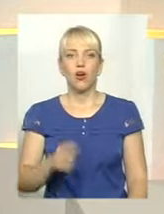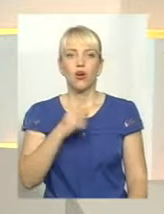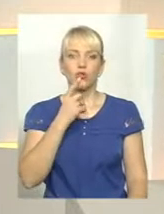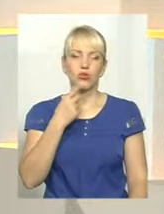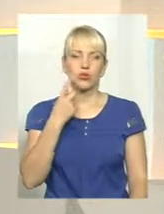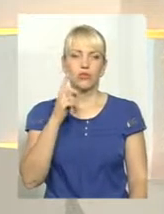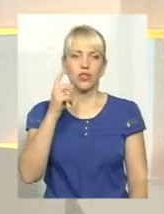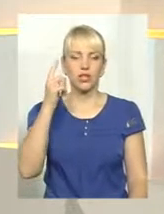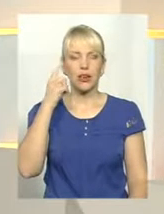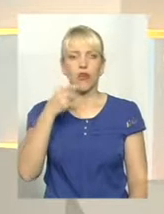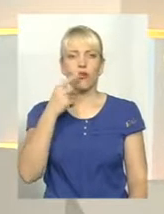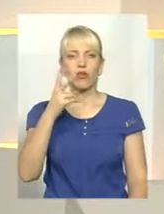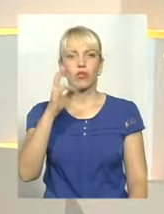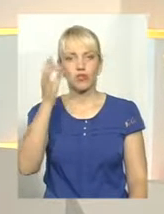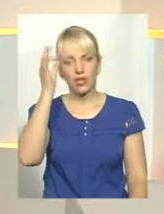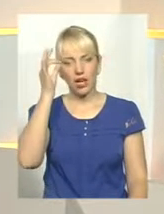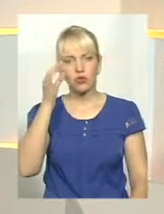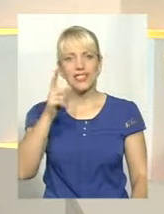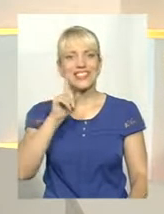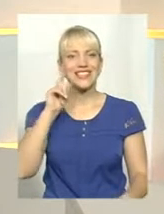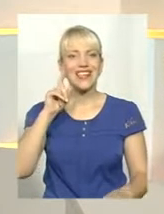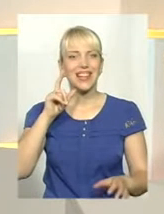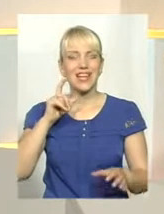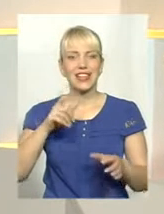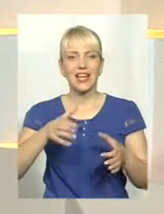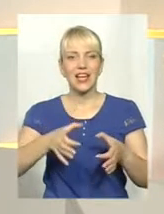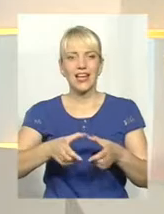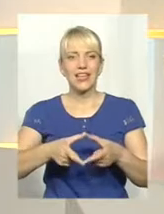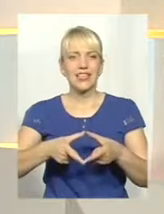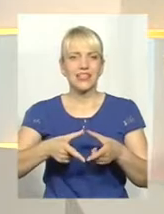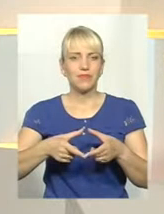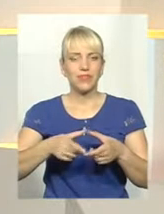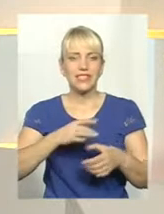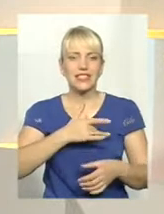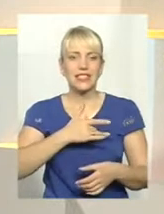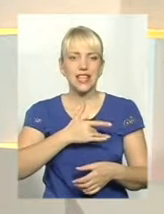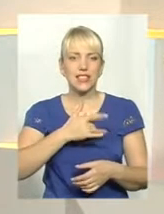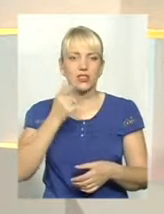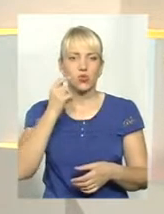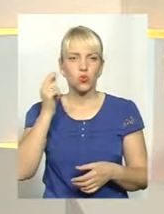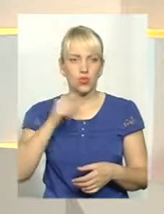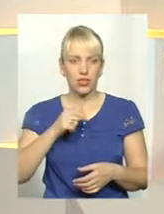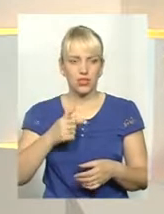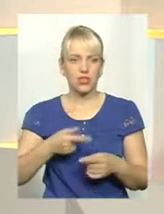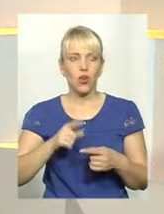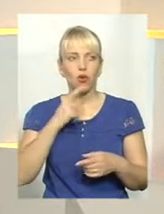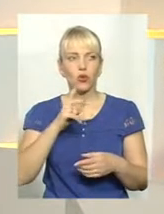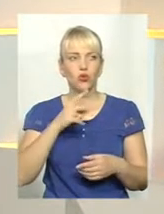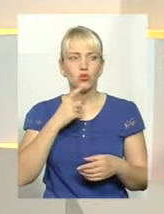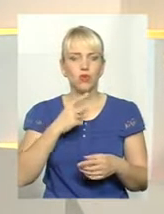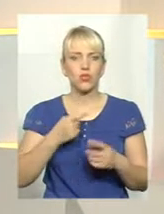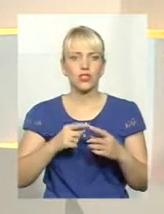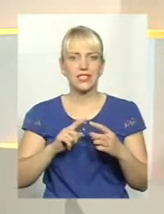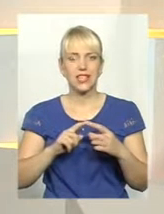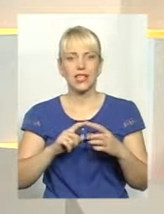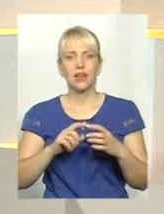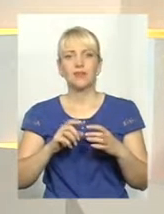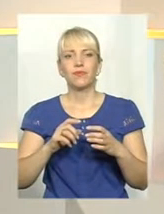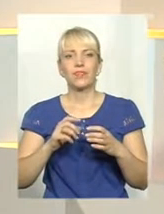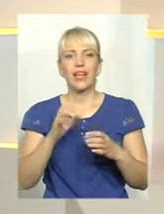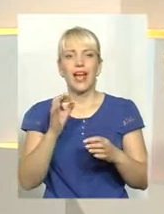Тобто, власне, говоримо багато, ідей багато висувалося за цей період. Одна з ідей, до